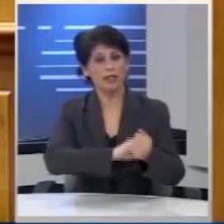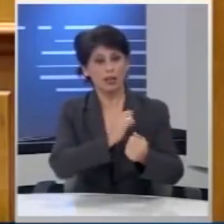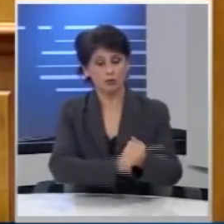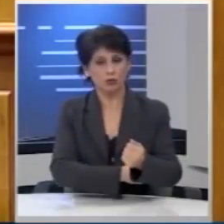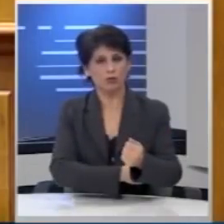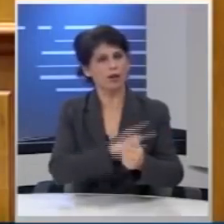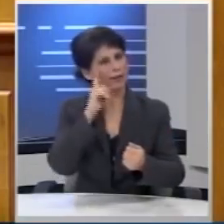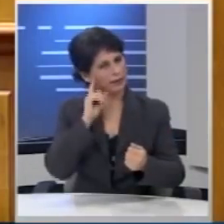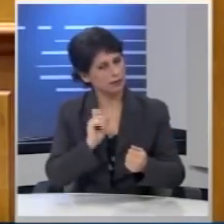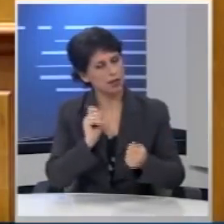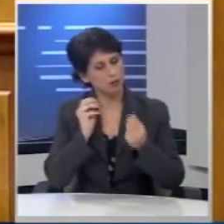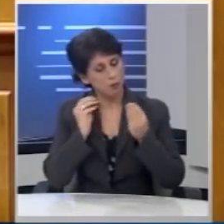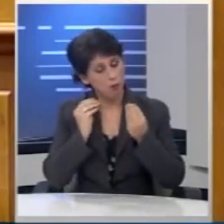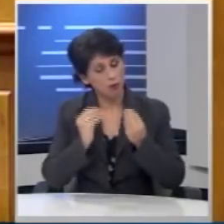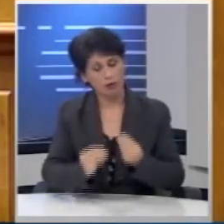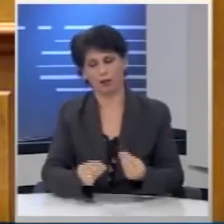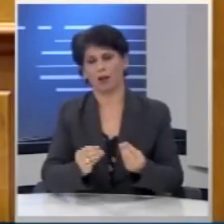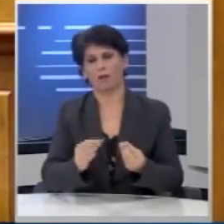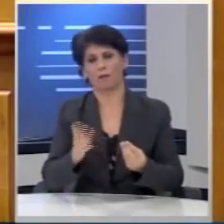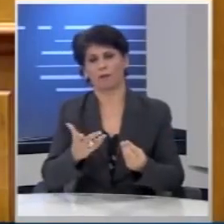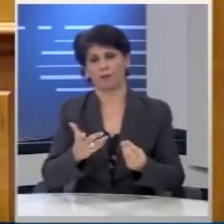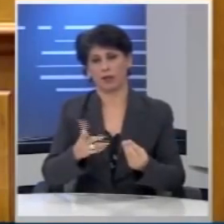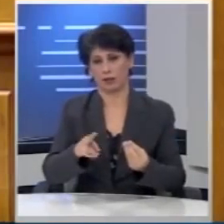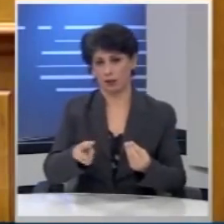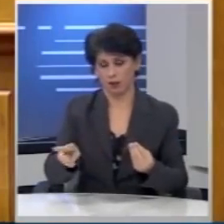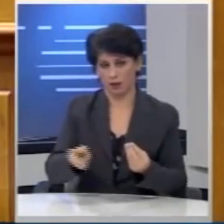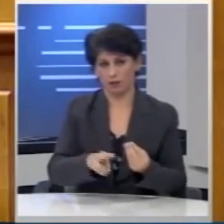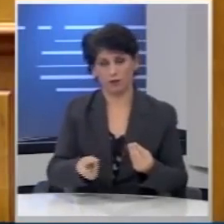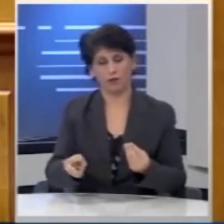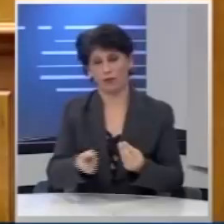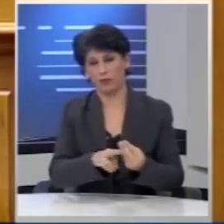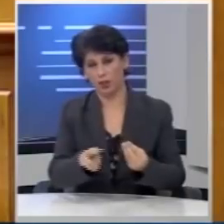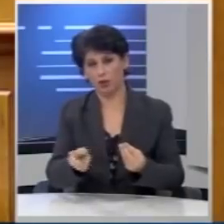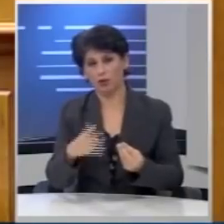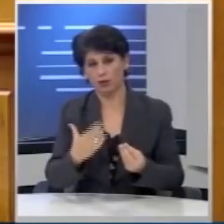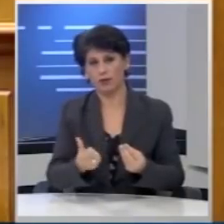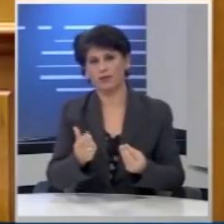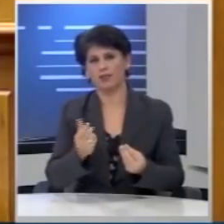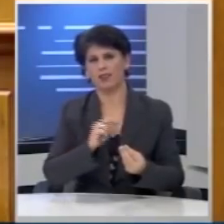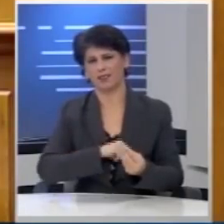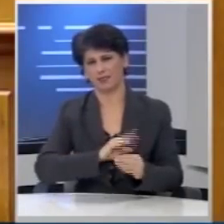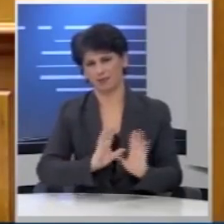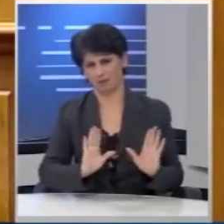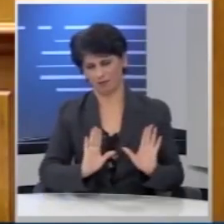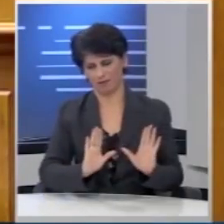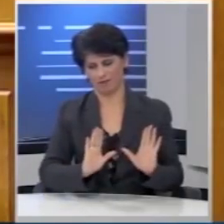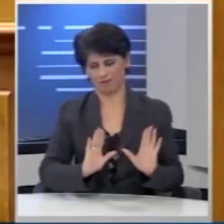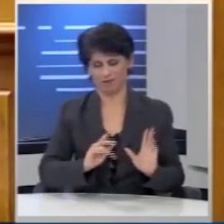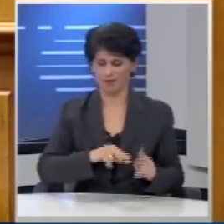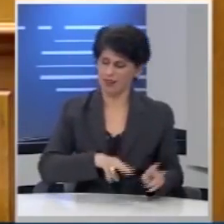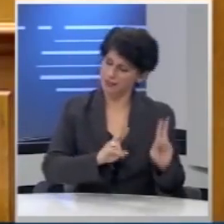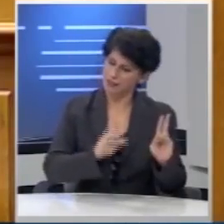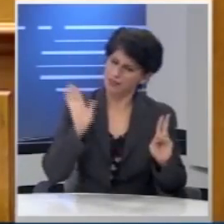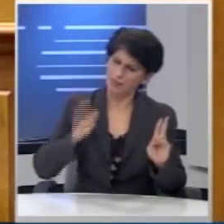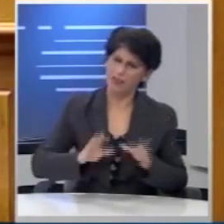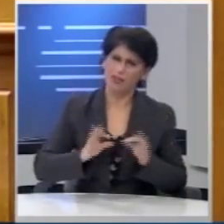εξουσία, ξέρει πολύ καλά ότι και οι δύο τις είστε εξίσου χρήσιμοι. Πως υλοποιείτε σε